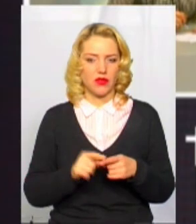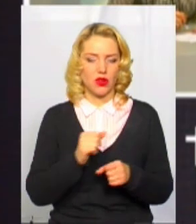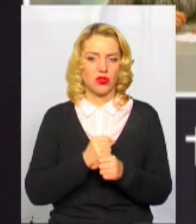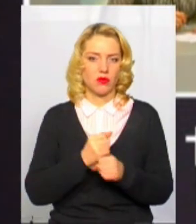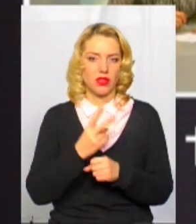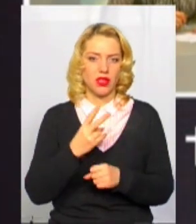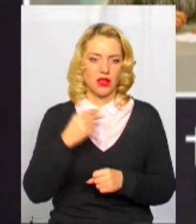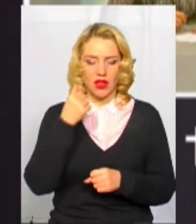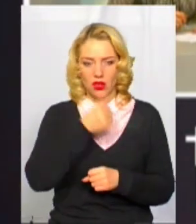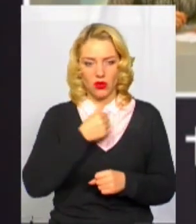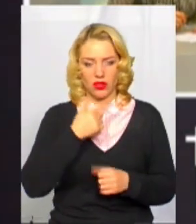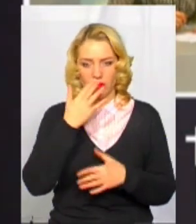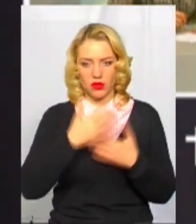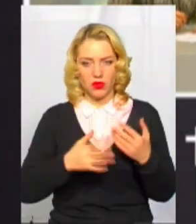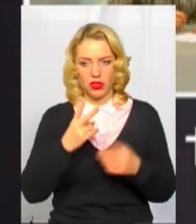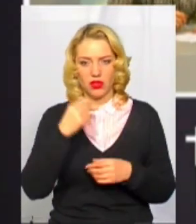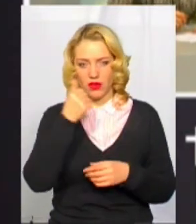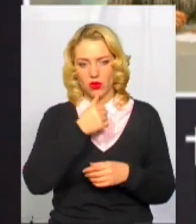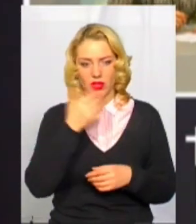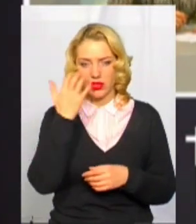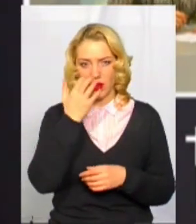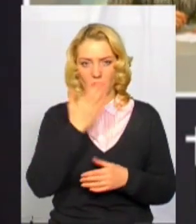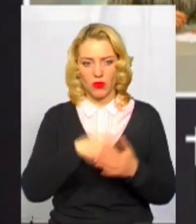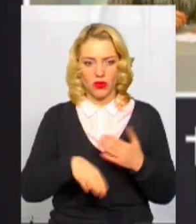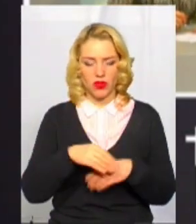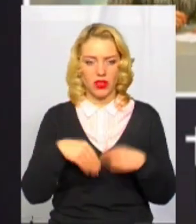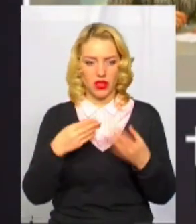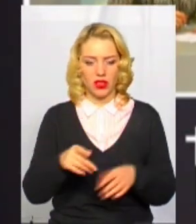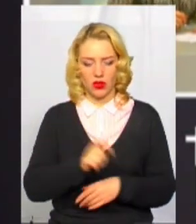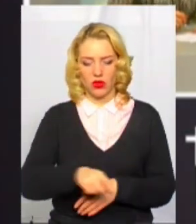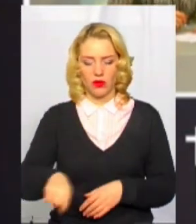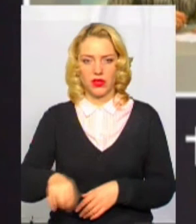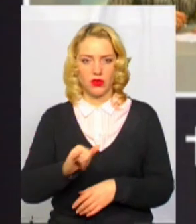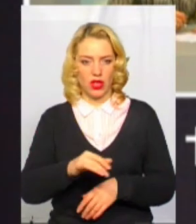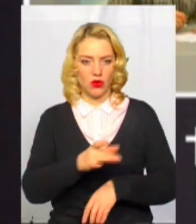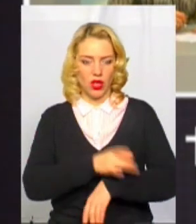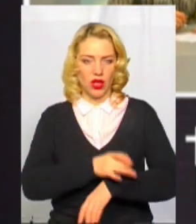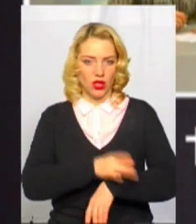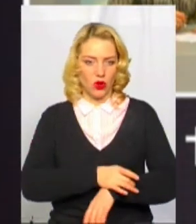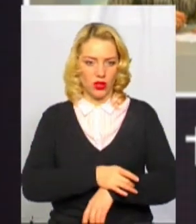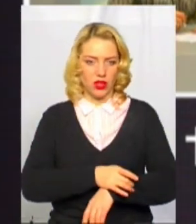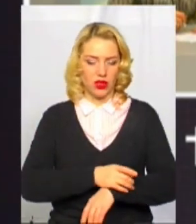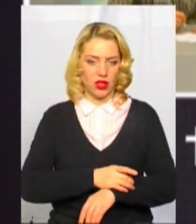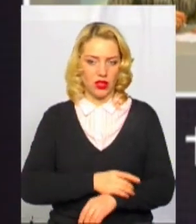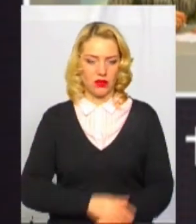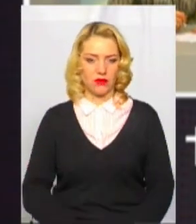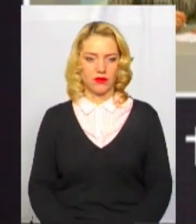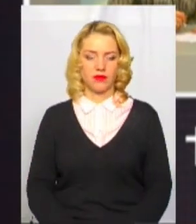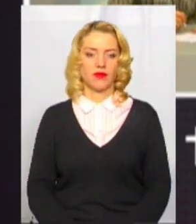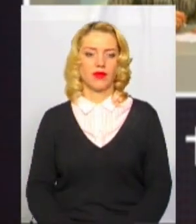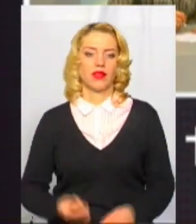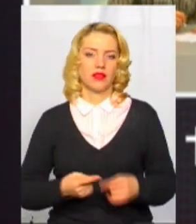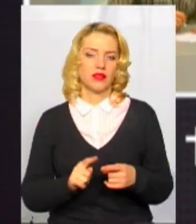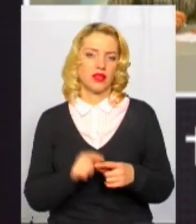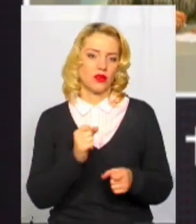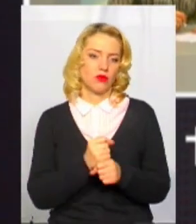розробляється на 2 роки. Вибачте, на 2 роки сліпому інваліду надати тактильну тростину і годинник – це і